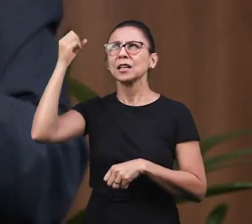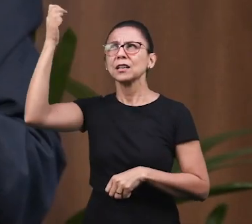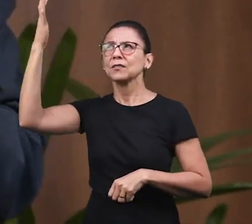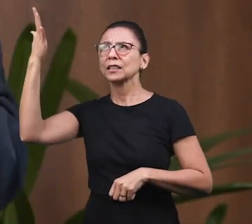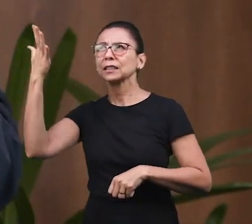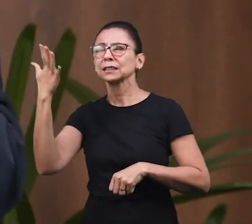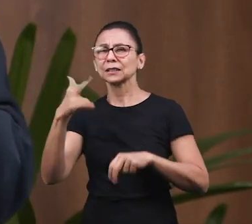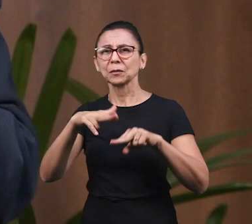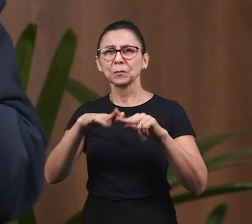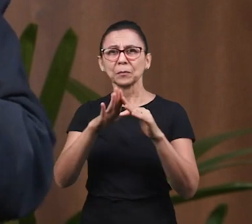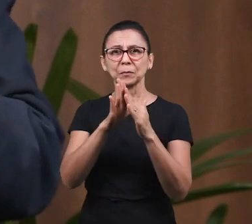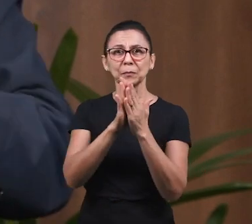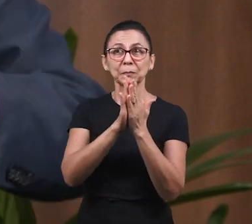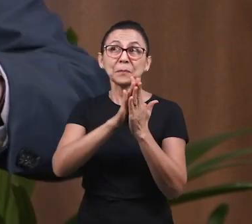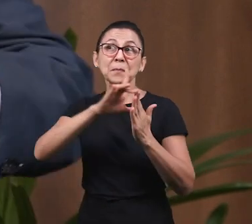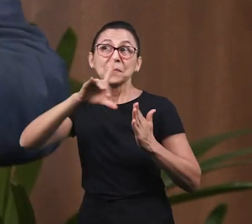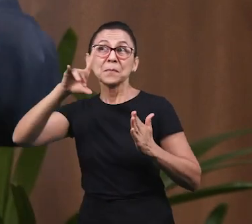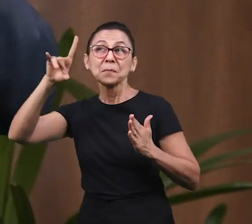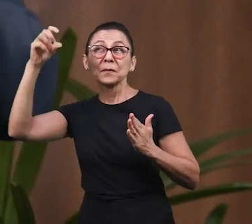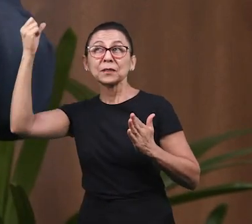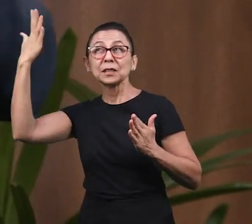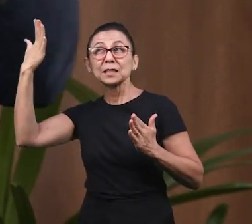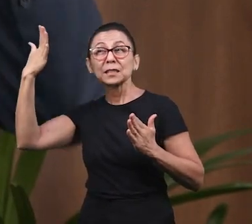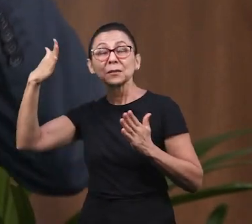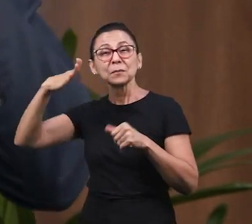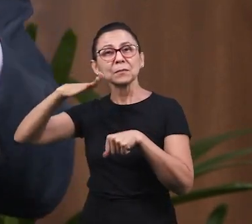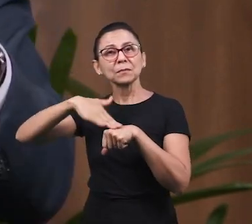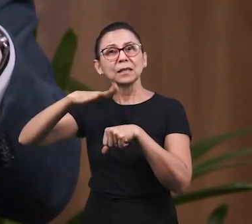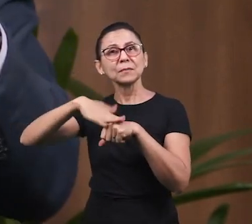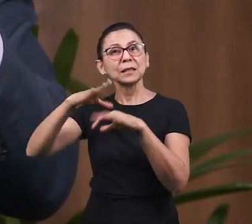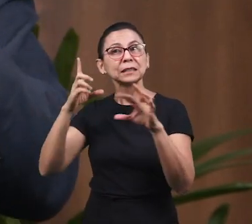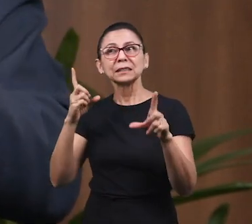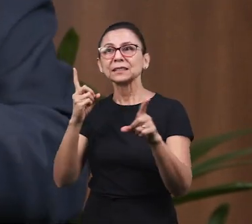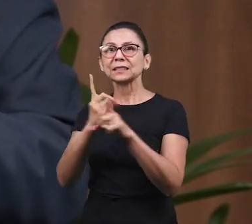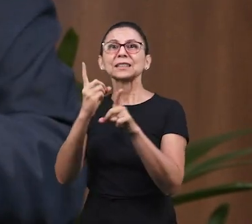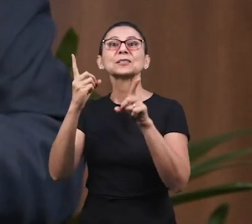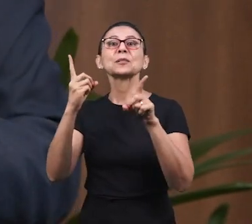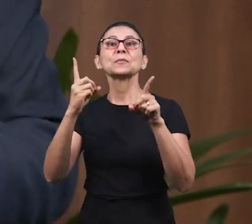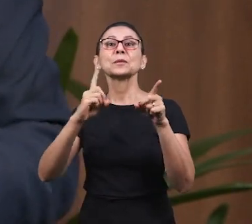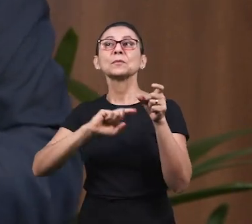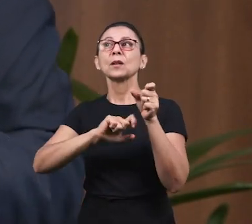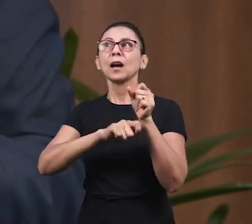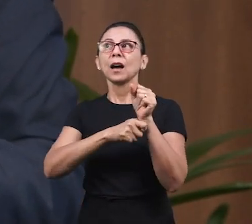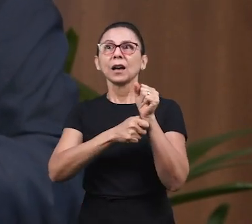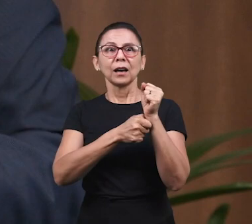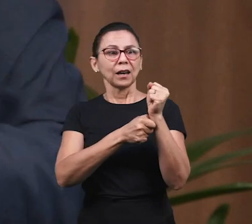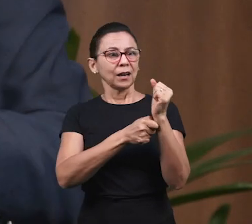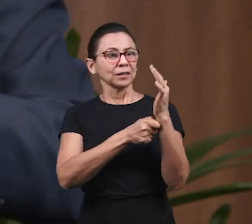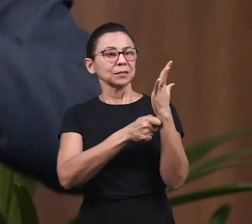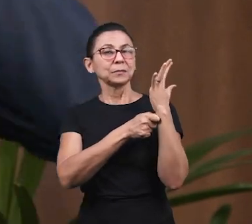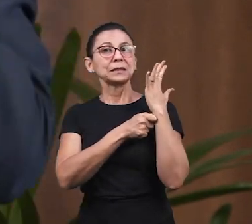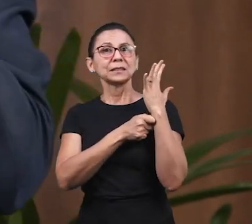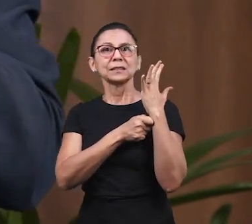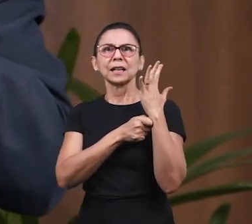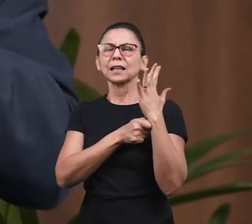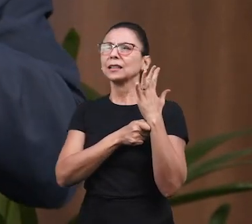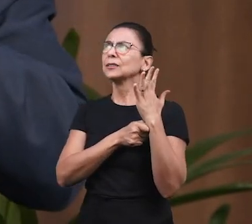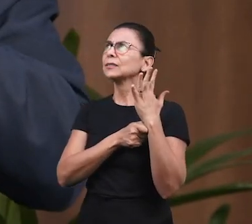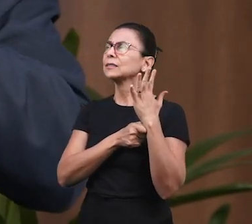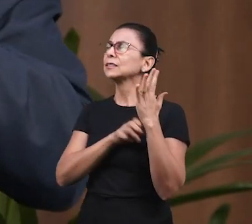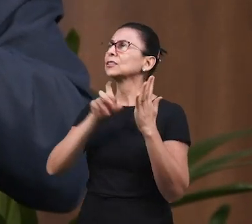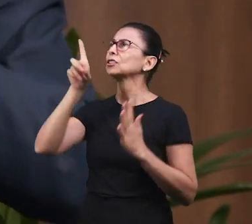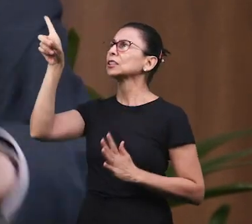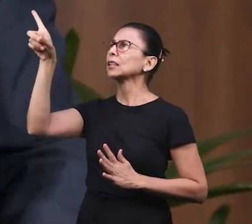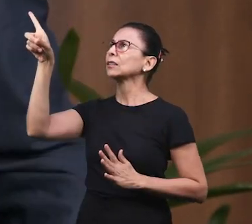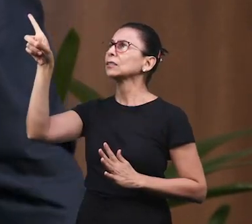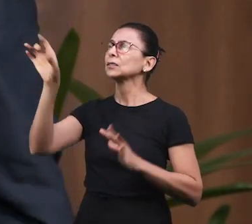révélation, dans la parole de Dieu, plus nous découvrons les mystères du Seigneur, le